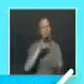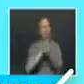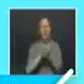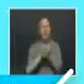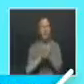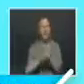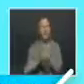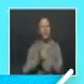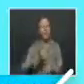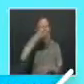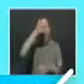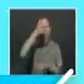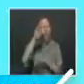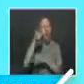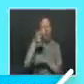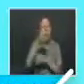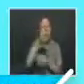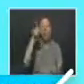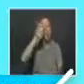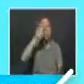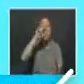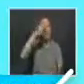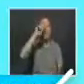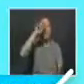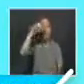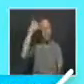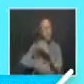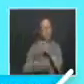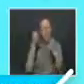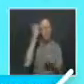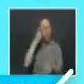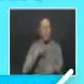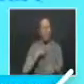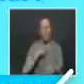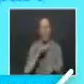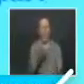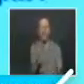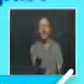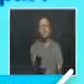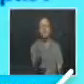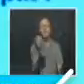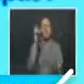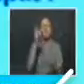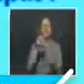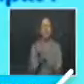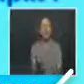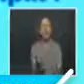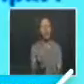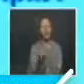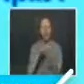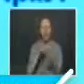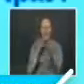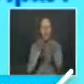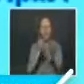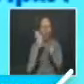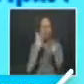ראש הנחש זה בבלפור. תפסיקו עם השטויות האלה, אנחנו לא מקבצי נדבות. זה לא יעזור לשום